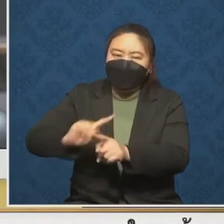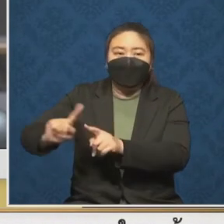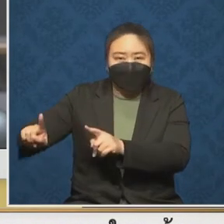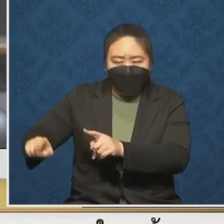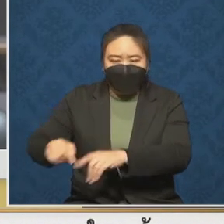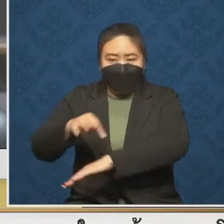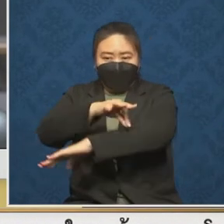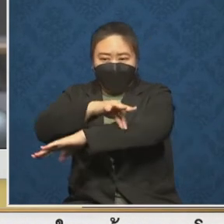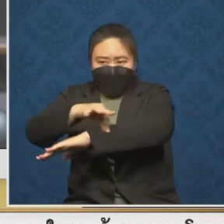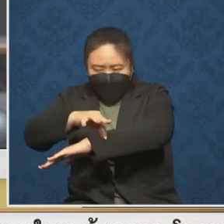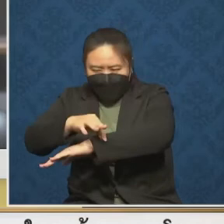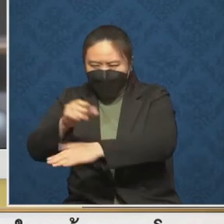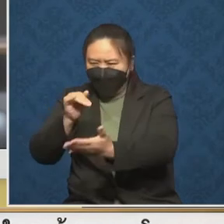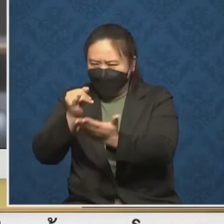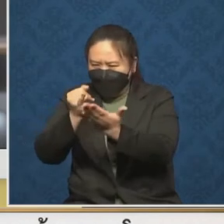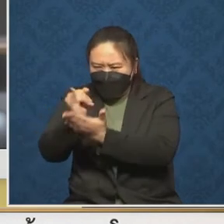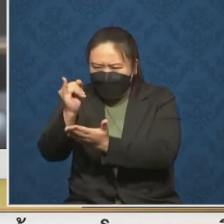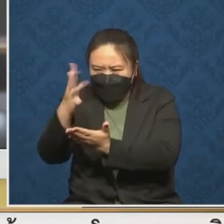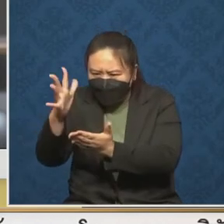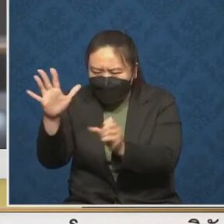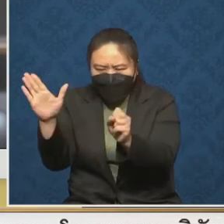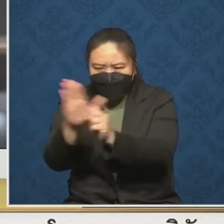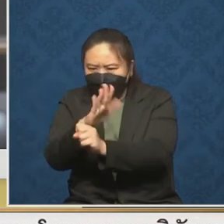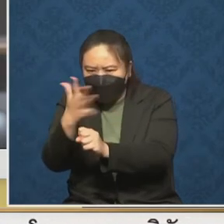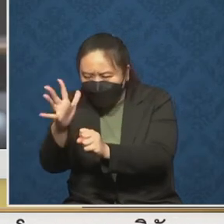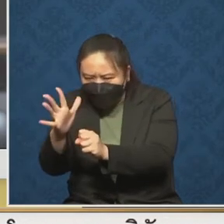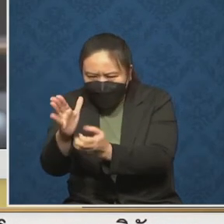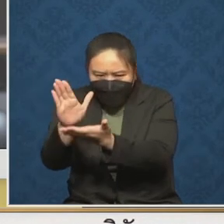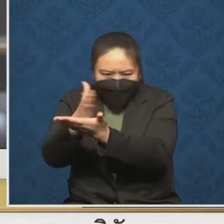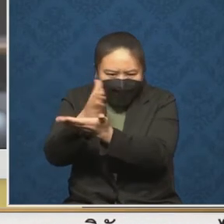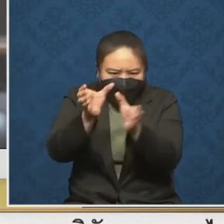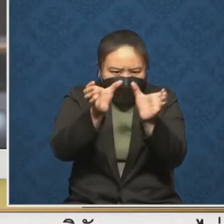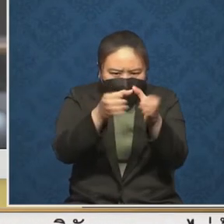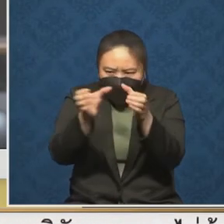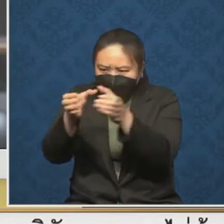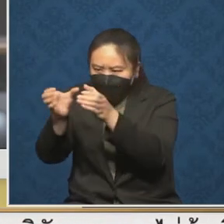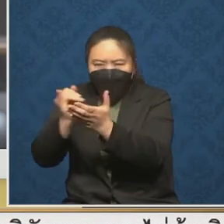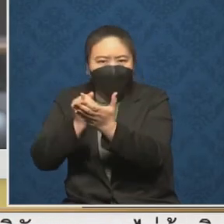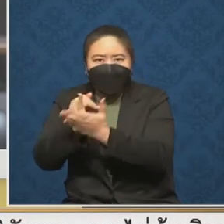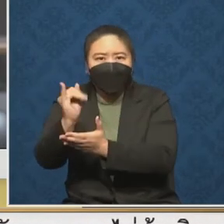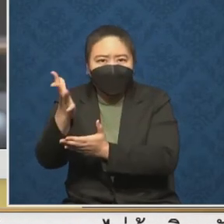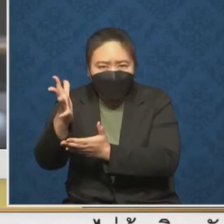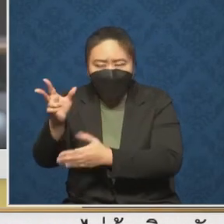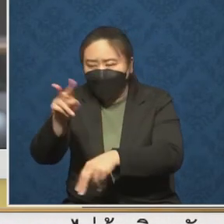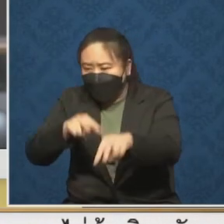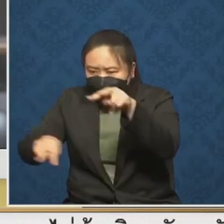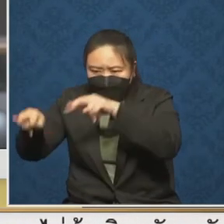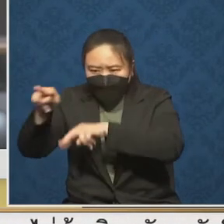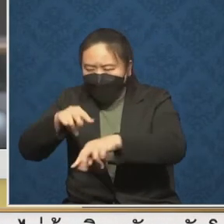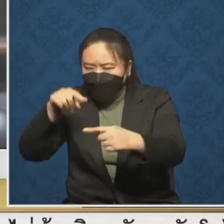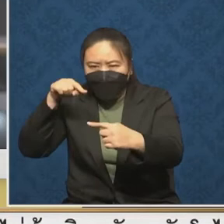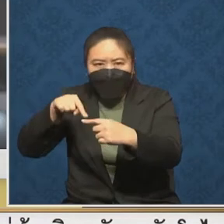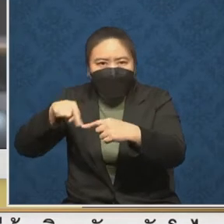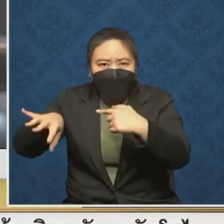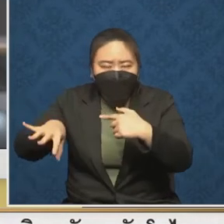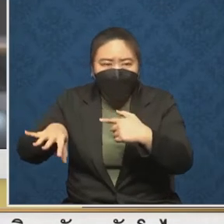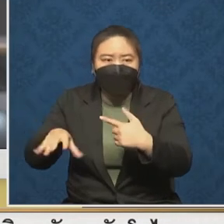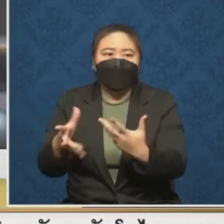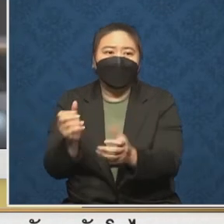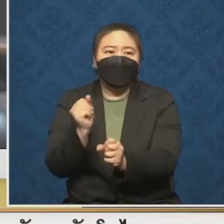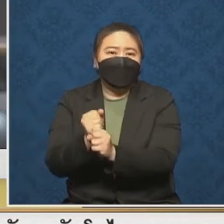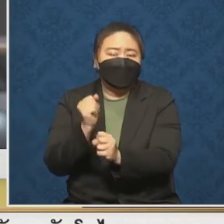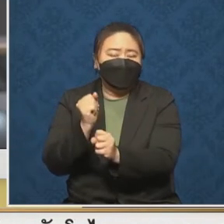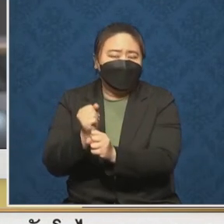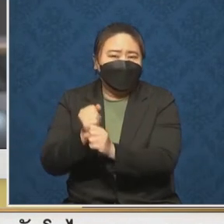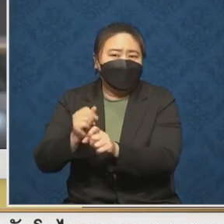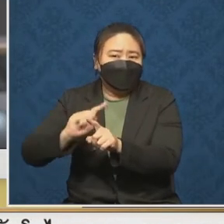ถูกต้องไม่ครบถ้วนไม่ตรงตามประเภทบัญชีการควบคุมภายในไม่เหมาะสมการปฏิบัติบางอย่างไม่เป็นไ